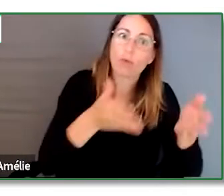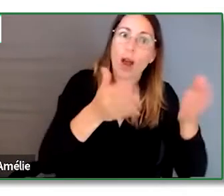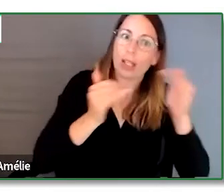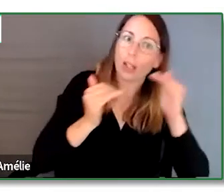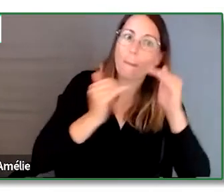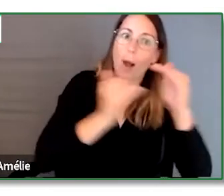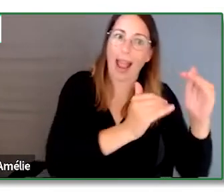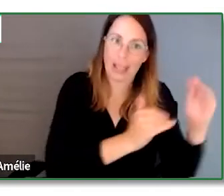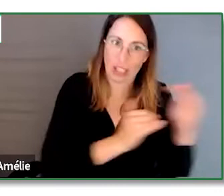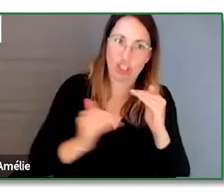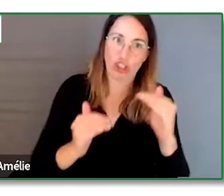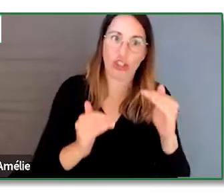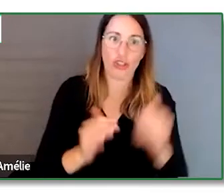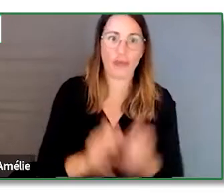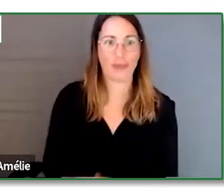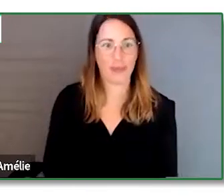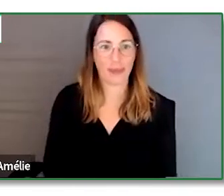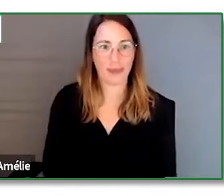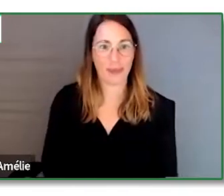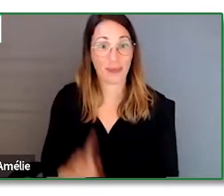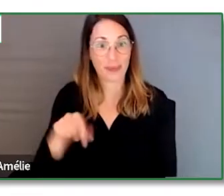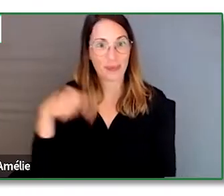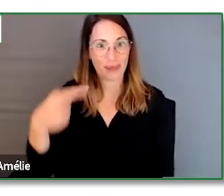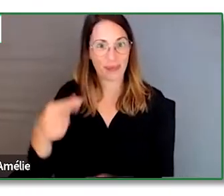La prochaine diapo, s'il vous plaît. Merci beaucoup.